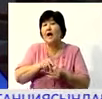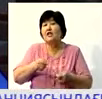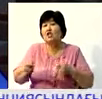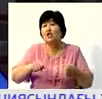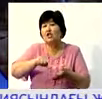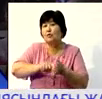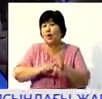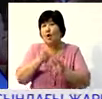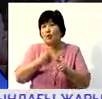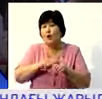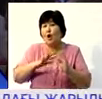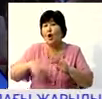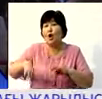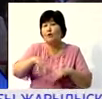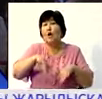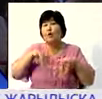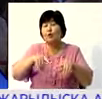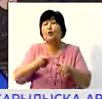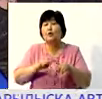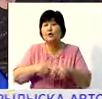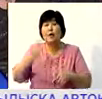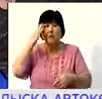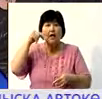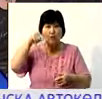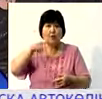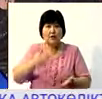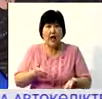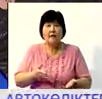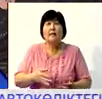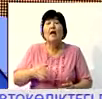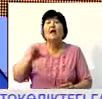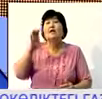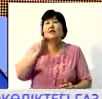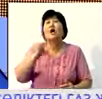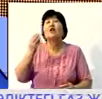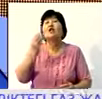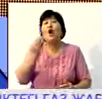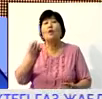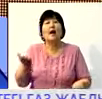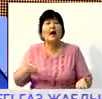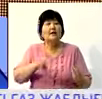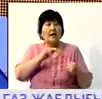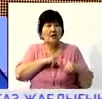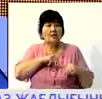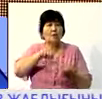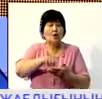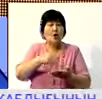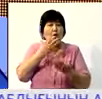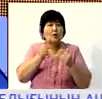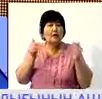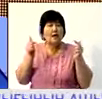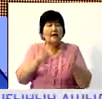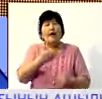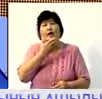бастады. Бұл кездесудің осы ауданда өтуінің бір мәні осында. Сейілбек Шауқаманұлы қай жерде, қандай қызметте жүрсе де, өзіне тән